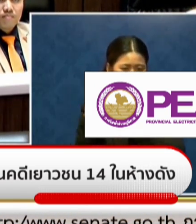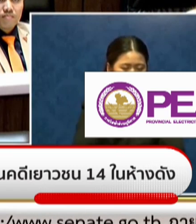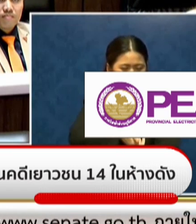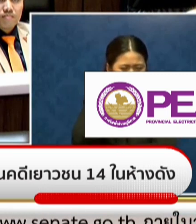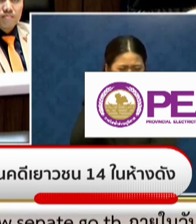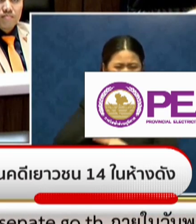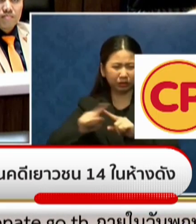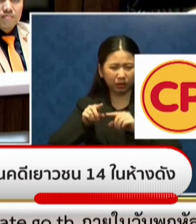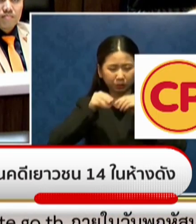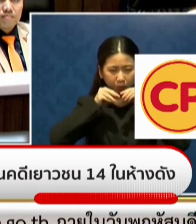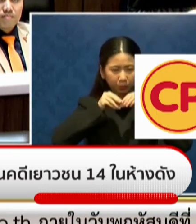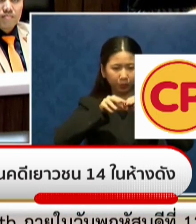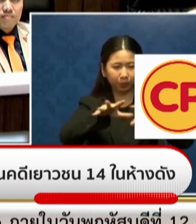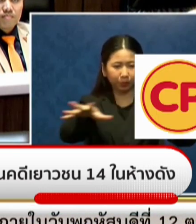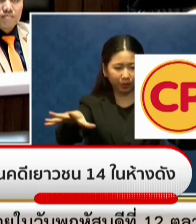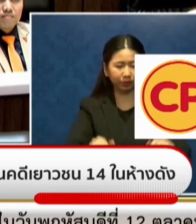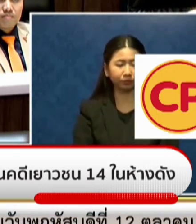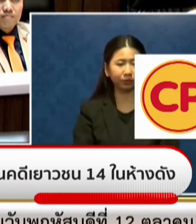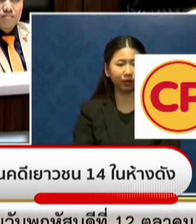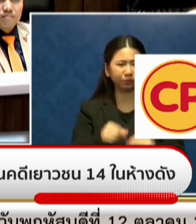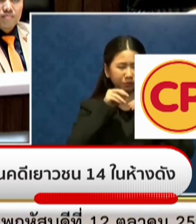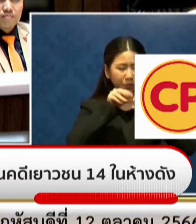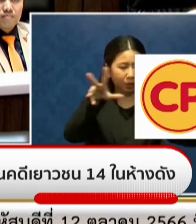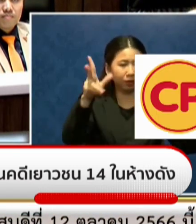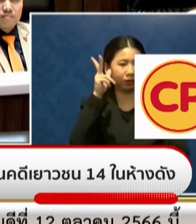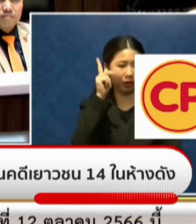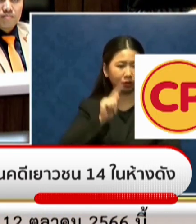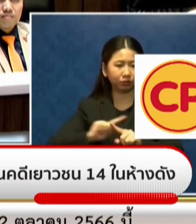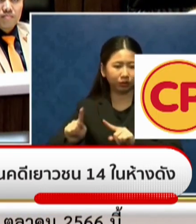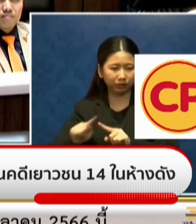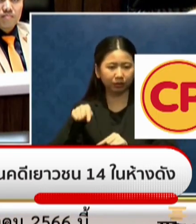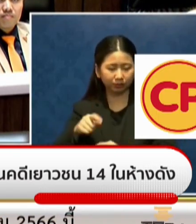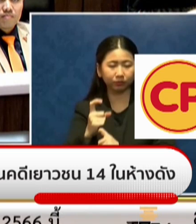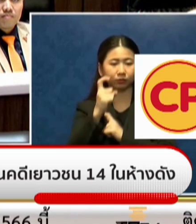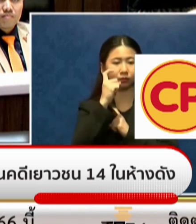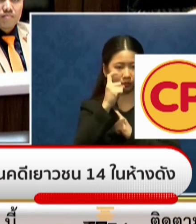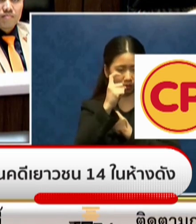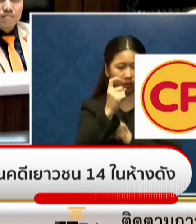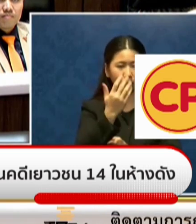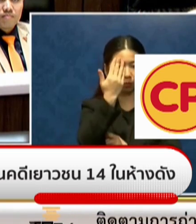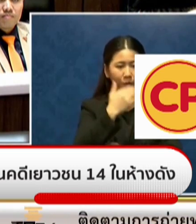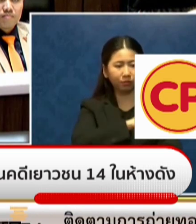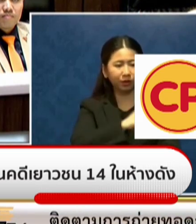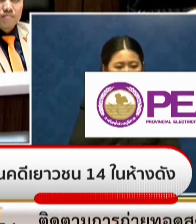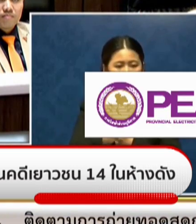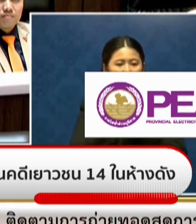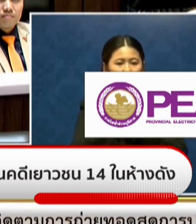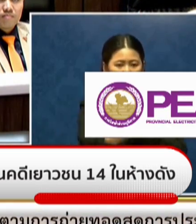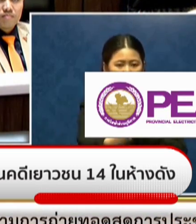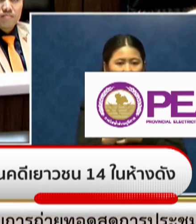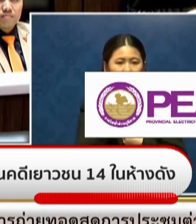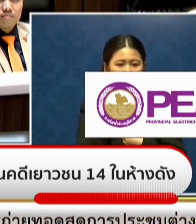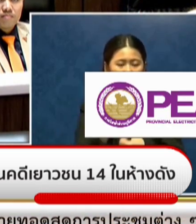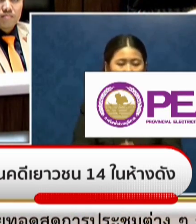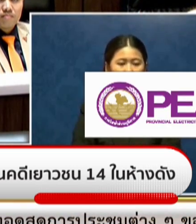อันดับ 3ของเอเชียก็เป็นสัญญาณว่าเราจำเป็นต้องมาทบทวนเรื่องของความครอบครองอาวุธปืนทั้งระบบและก็อาวุธทั้งระบบ